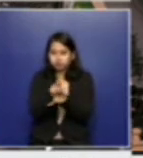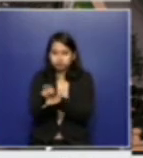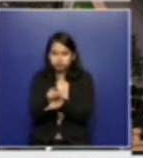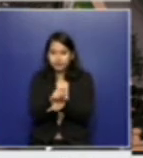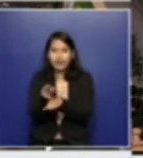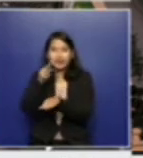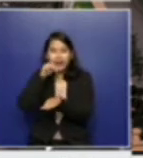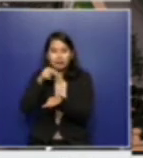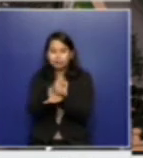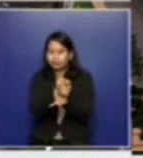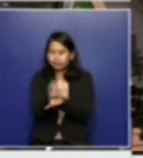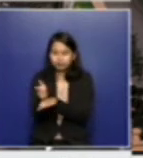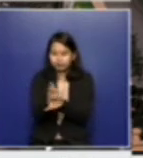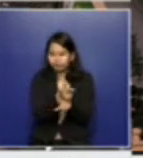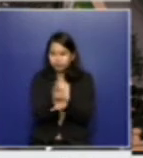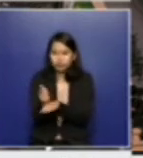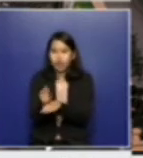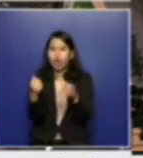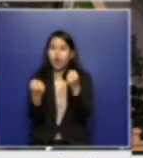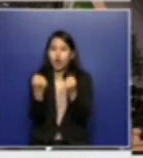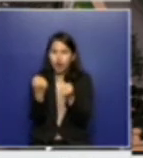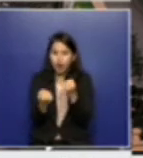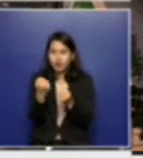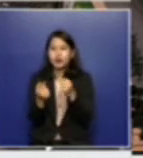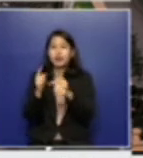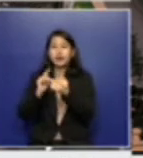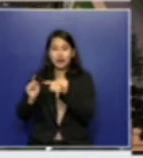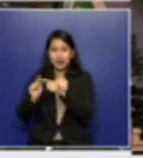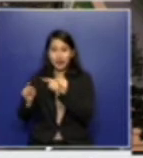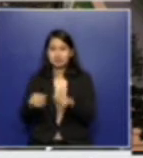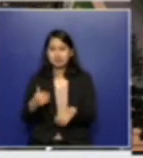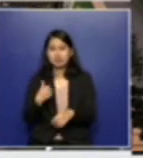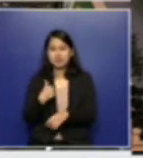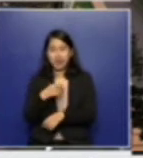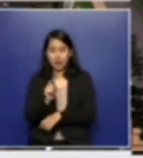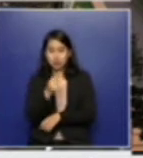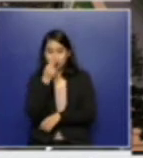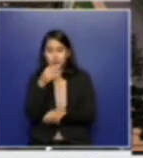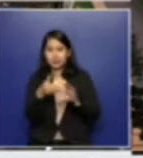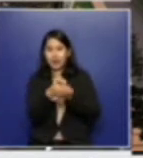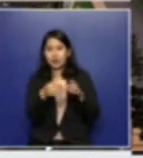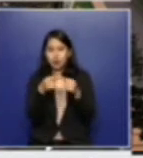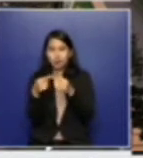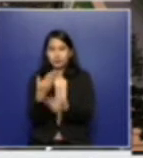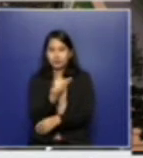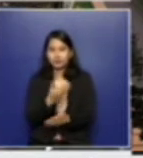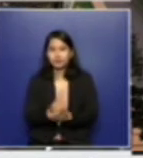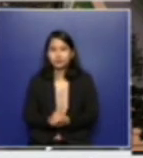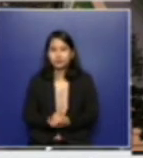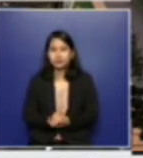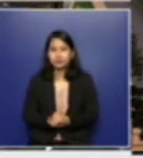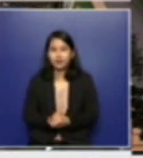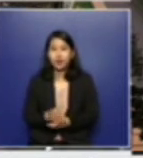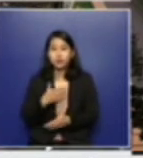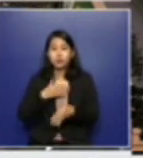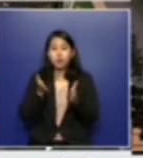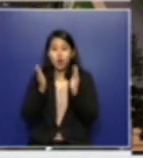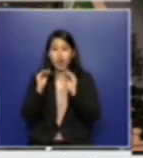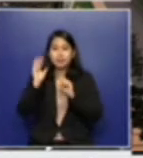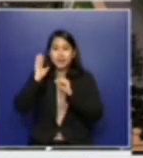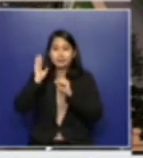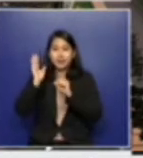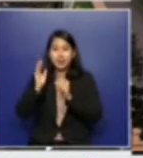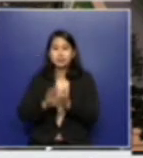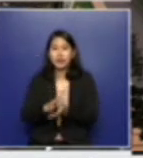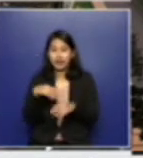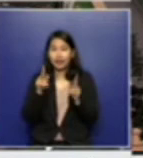รลิกรถอเนกประสงค์ที่สำคัญก็คือมันมีสไลด์อันหนึ่งต่อสไลด์นะครับผมขออนุญาตตัวนี้ครับท่านเ